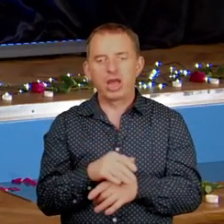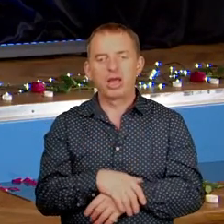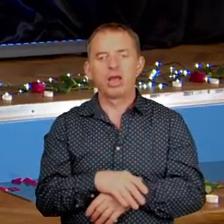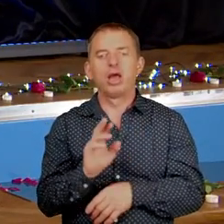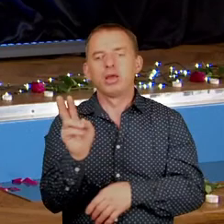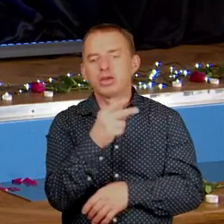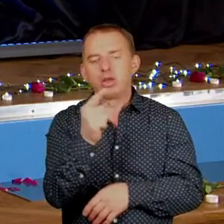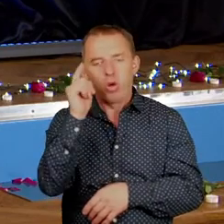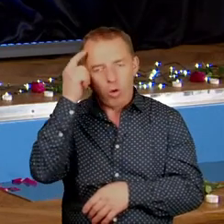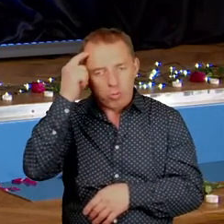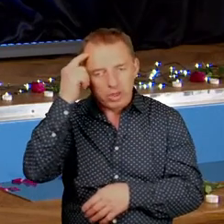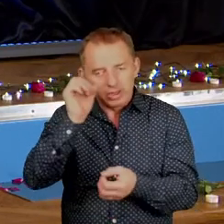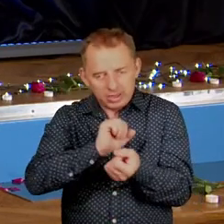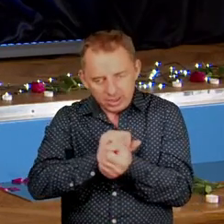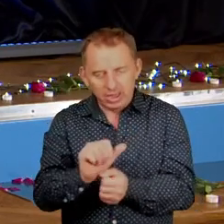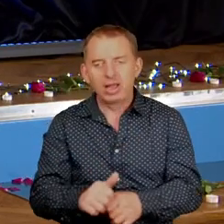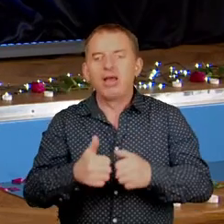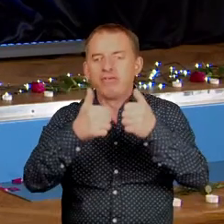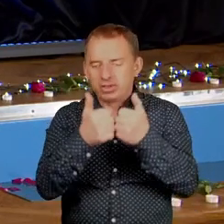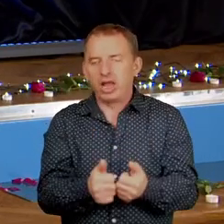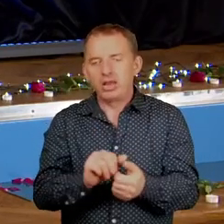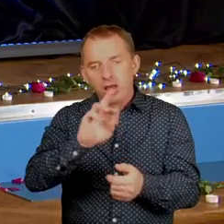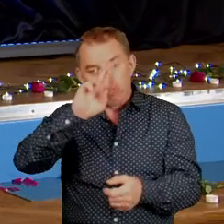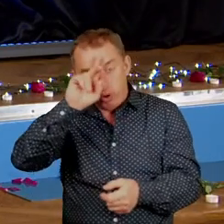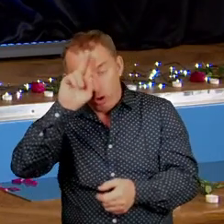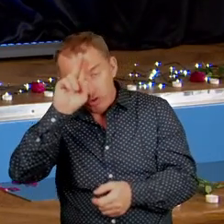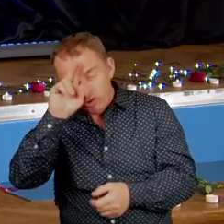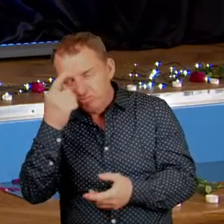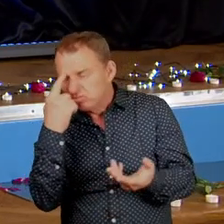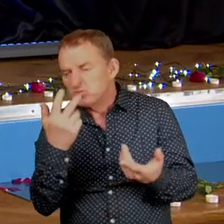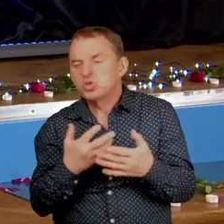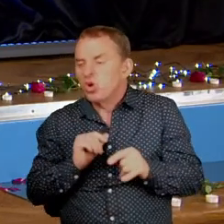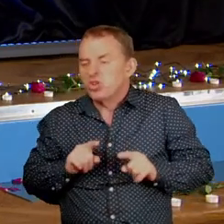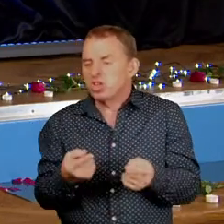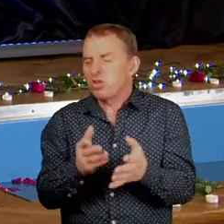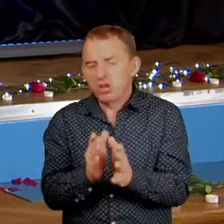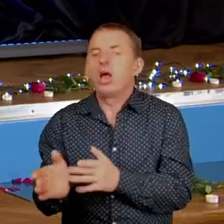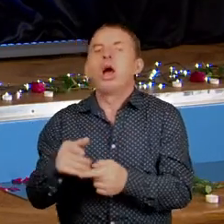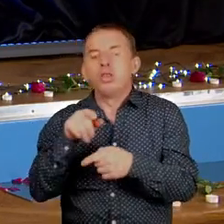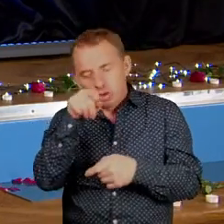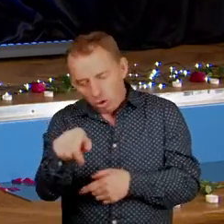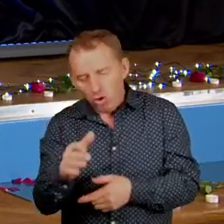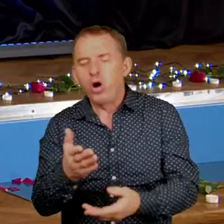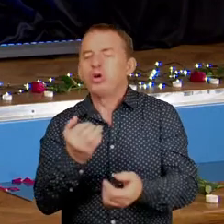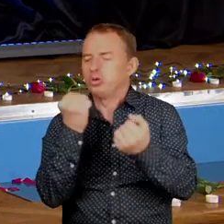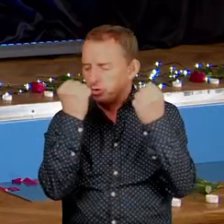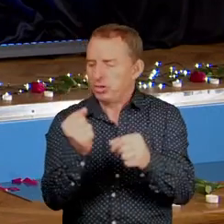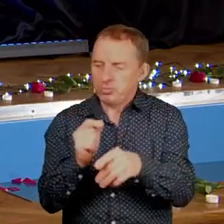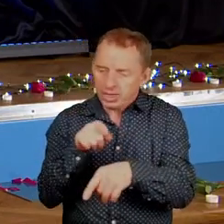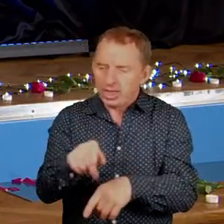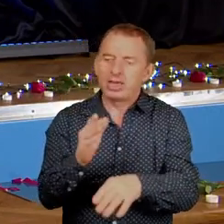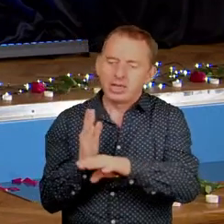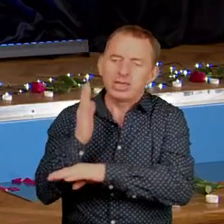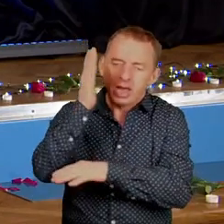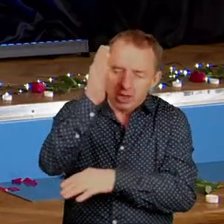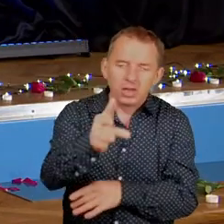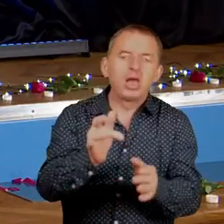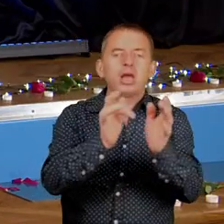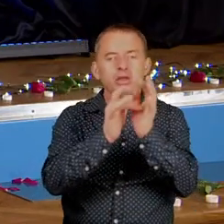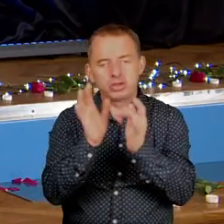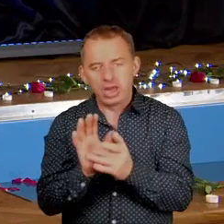Kiedy twój umysł nie jest w stanie pojąć tego, co się z tobą dzieje. Cling to that hope. Trzymaj się tej nadziei. Jesus is coming again. Pan